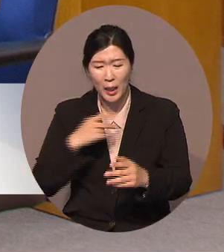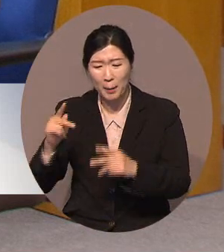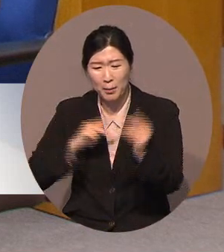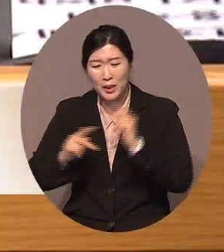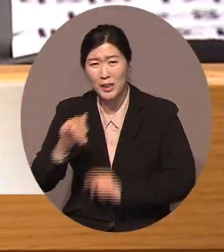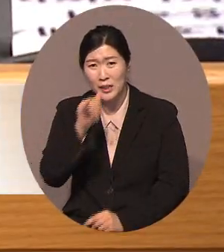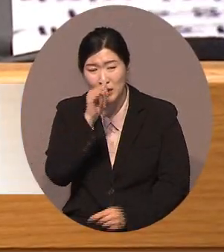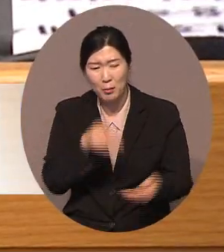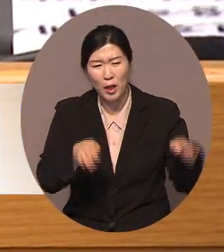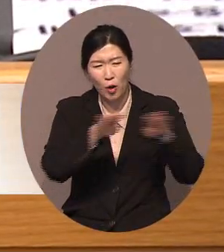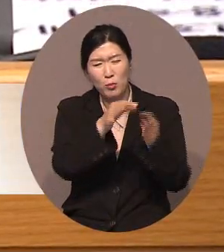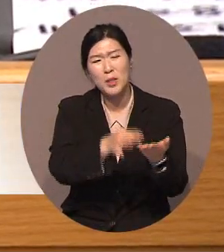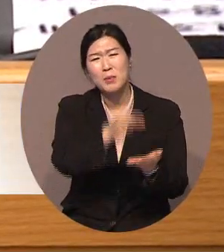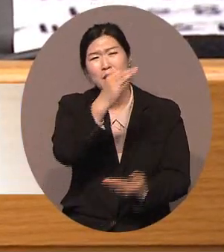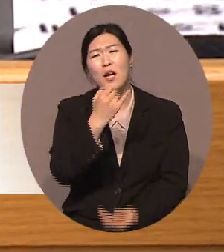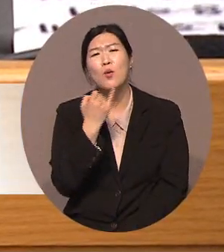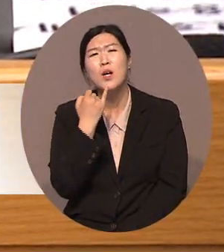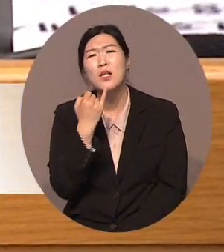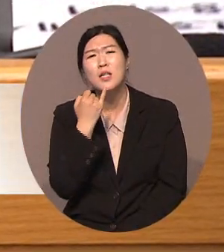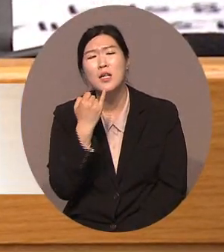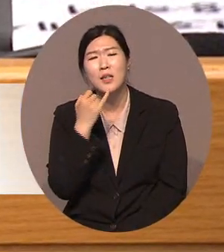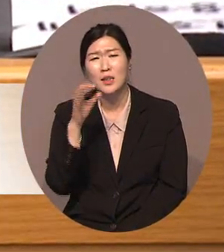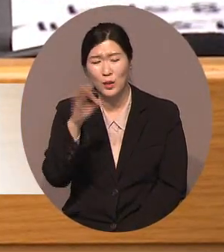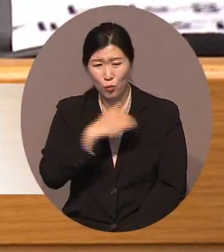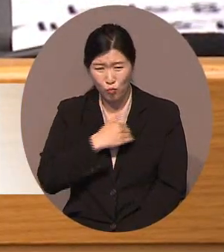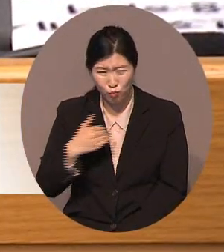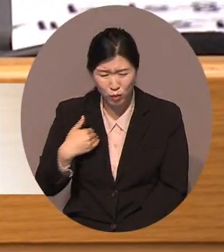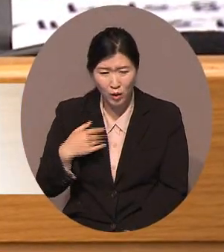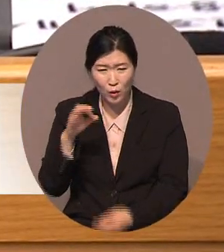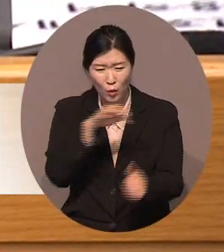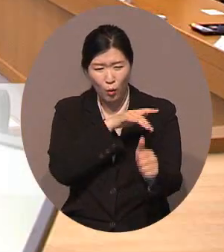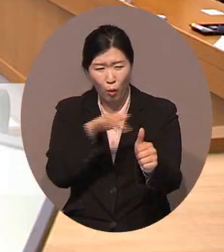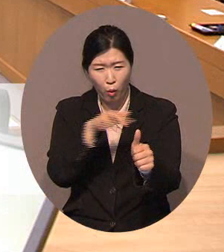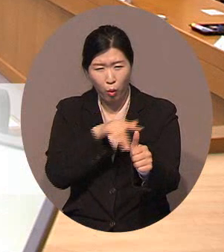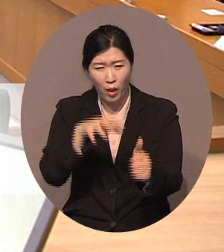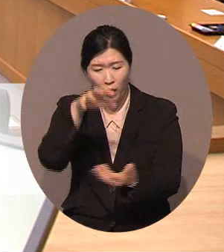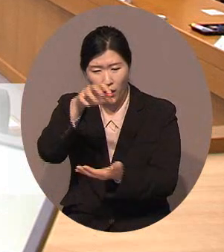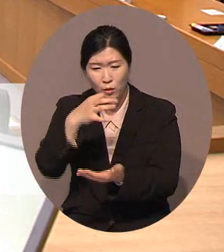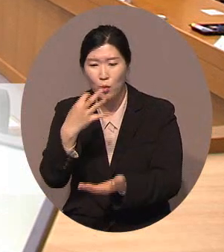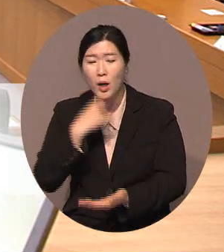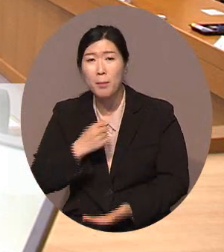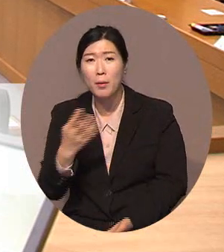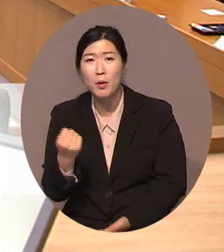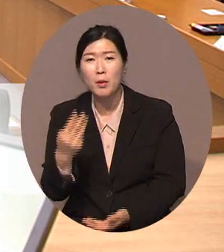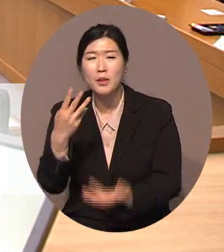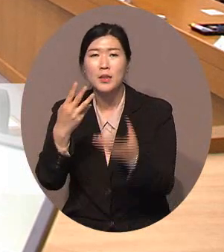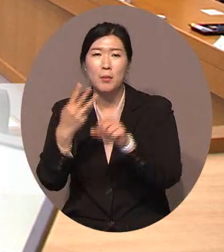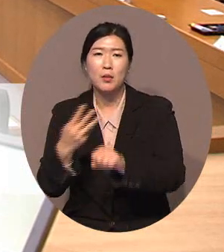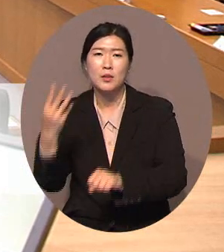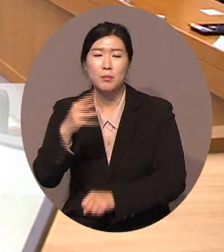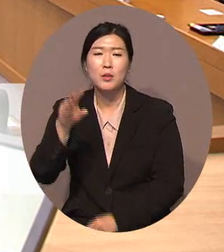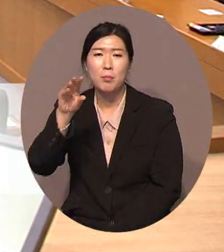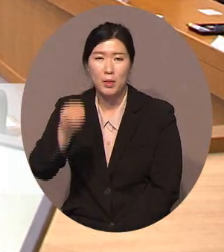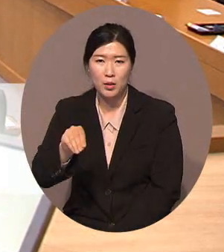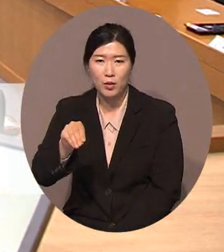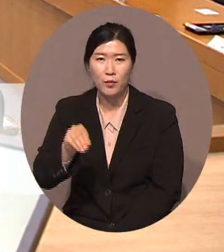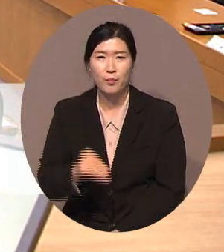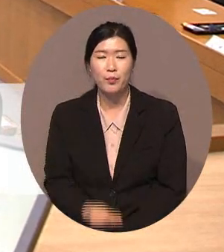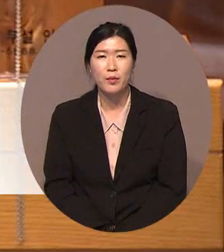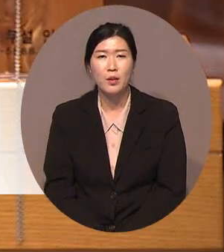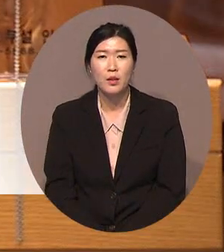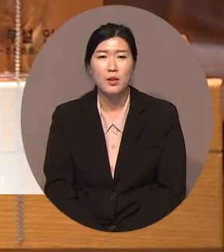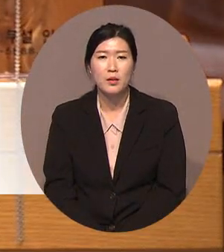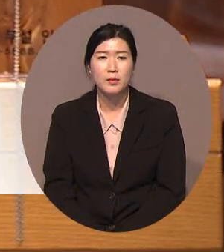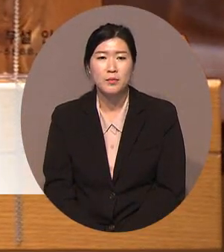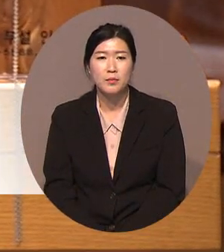건물 가액이 높아 보증금 반원의 문제가 없다고 임차인들을 속여 임대보증금 3억 3천여만 원을 받아